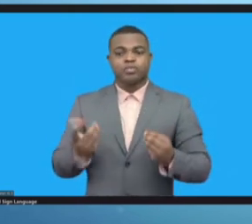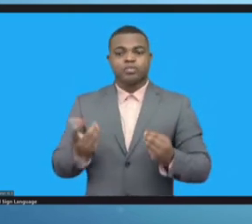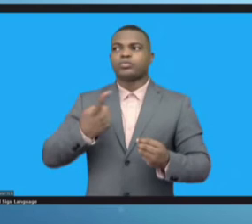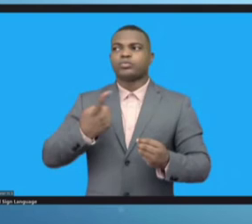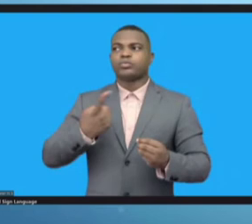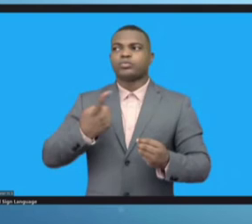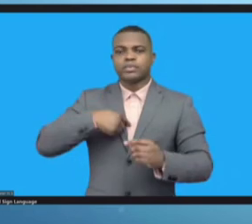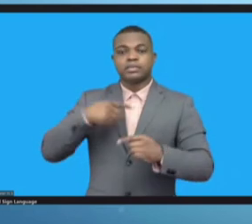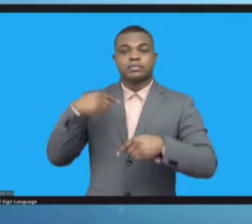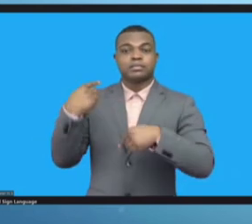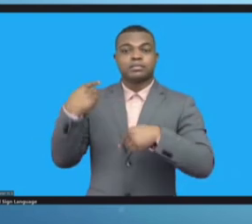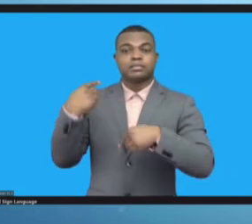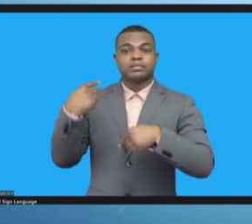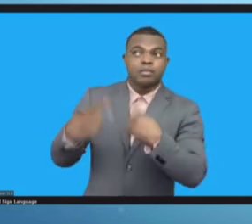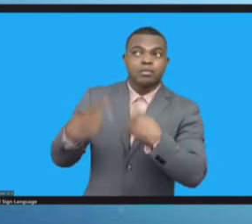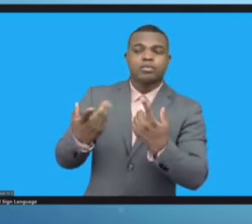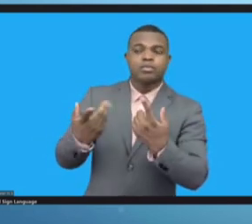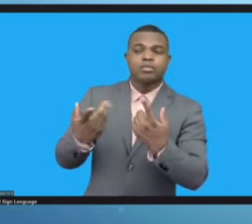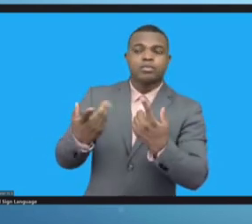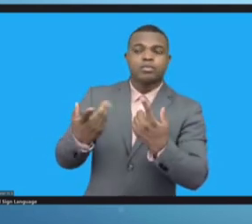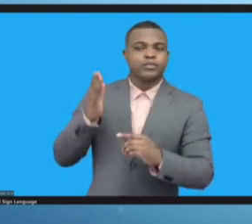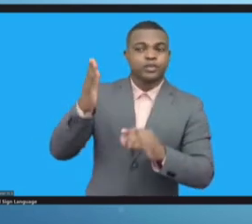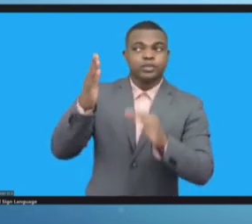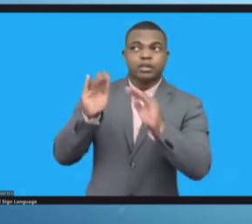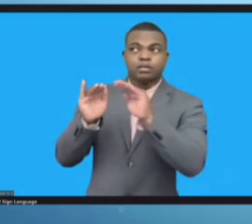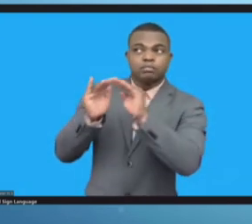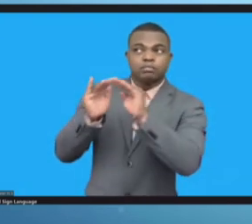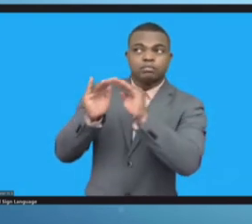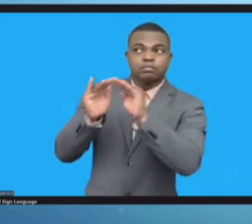Internet résilient est